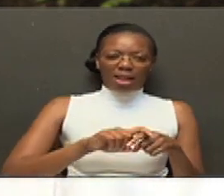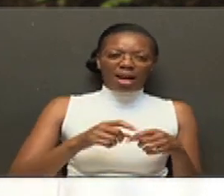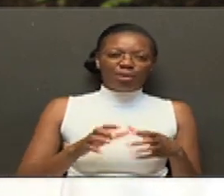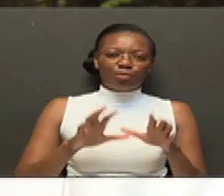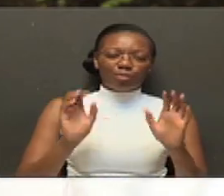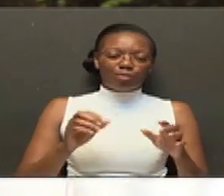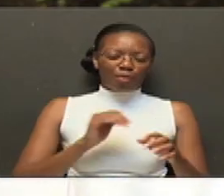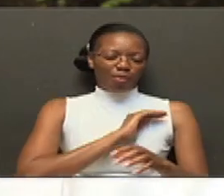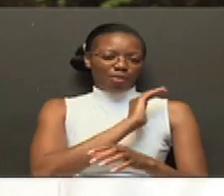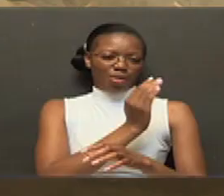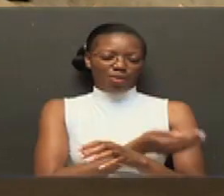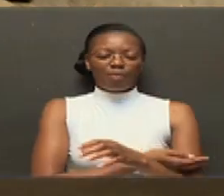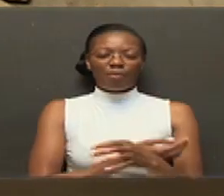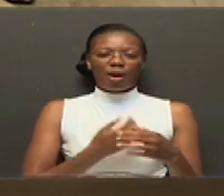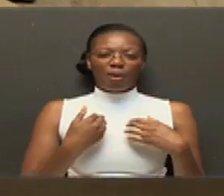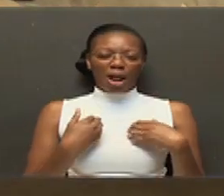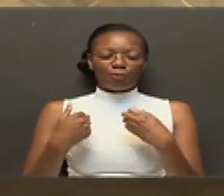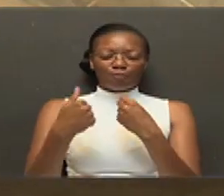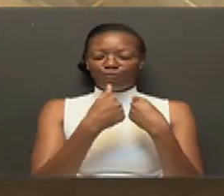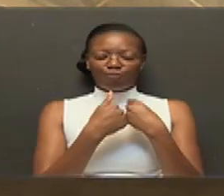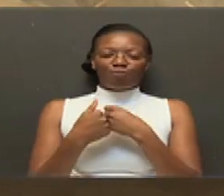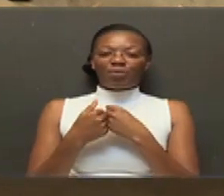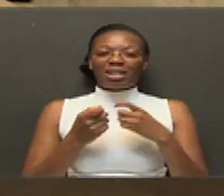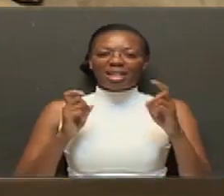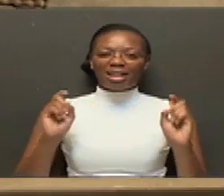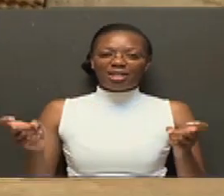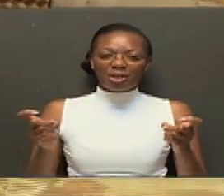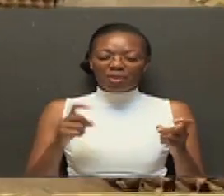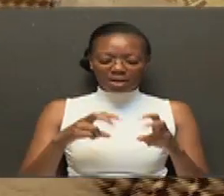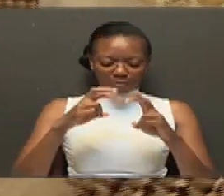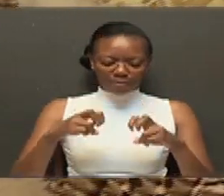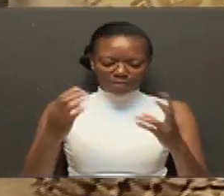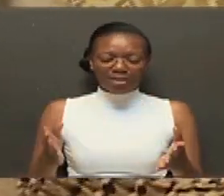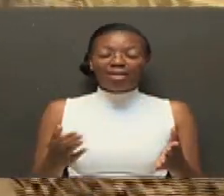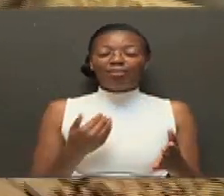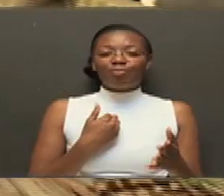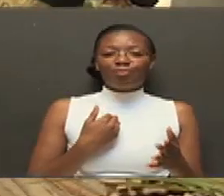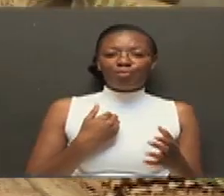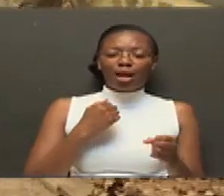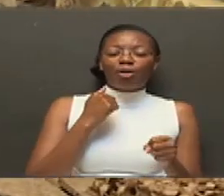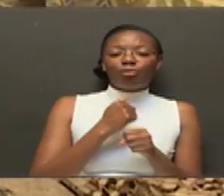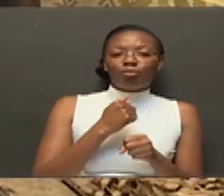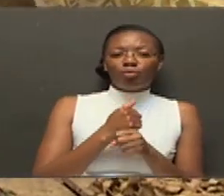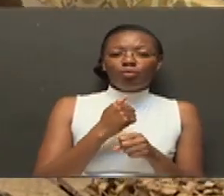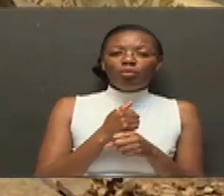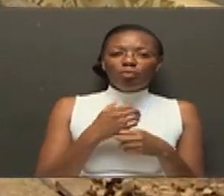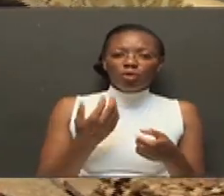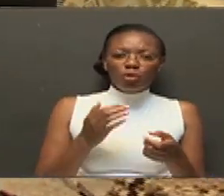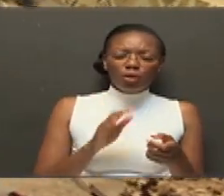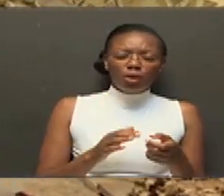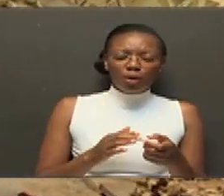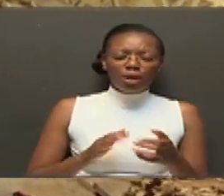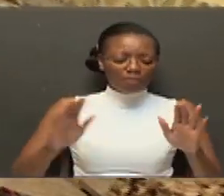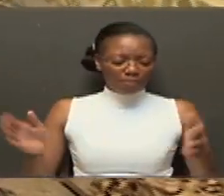inawapea nguvu na pia inawapea protein. Changamoto kubwa ambayo watafiti wanaokumbana nayo haswa kwa utafiti wa wadudu wa kuliwa